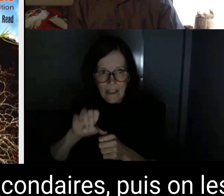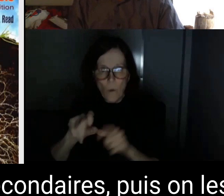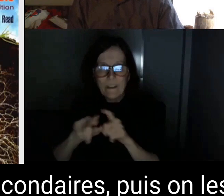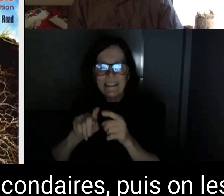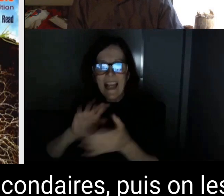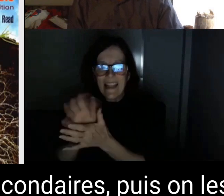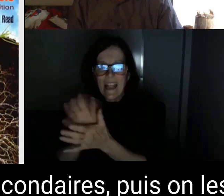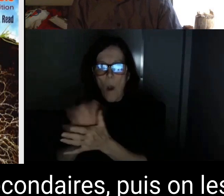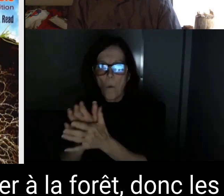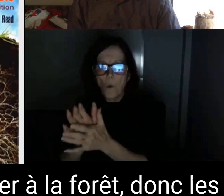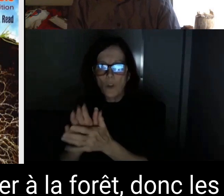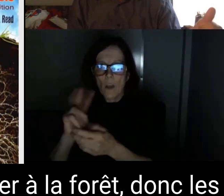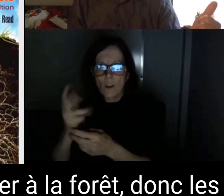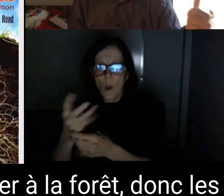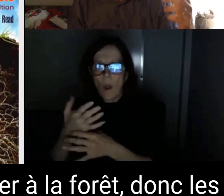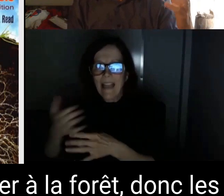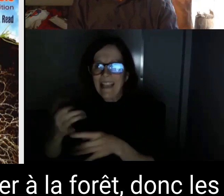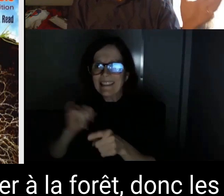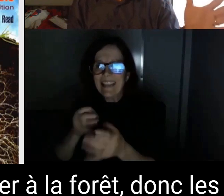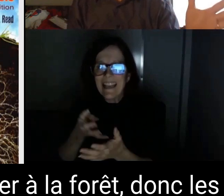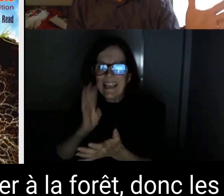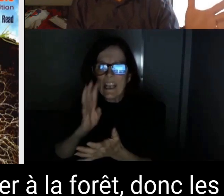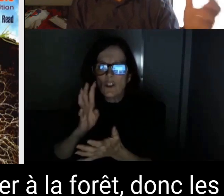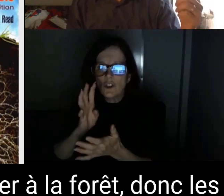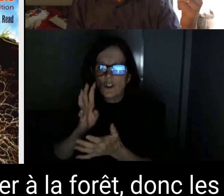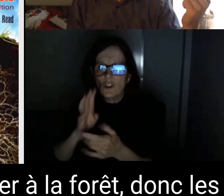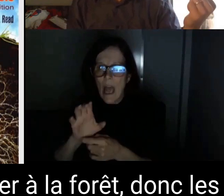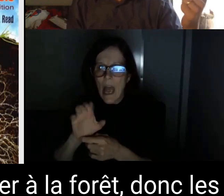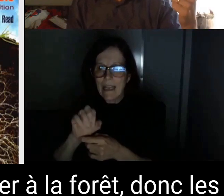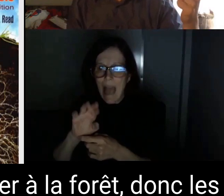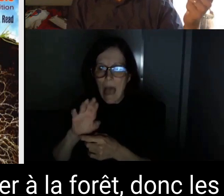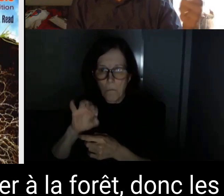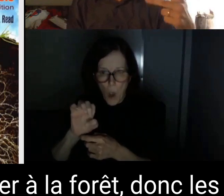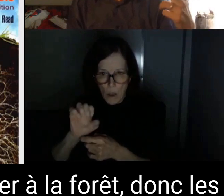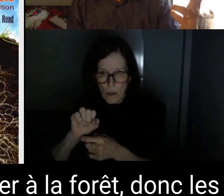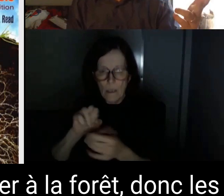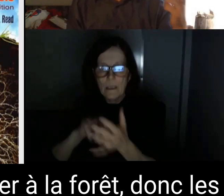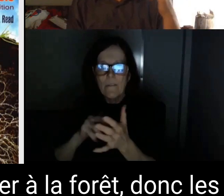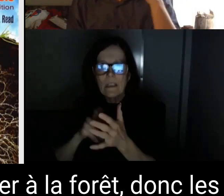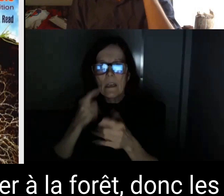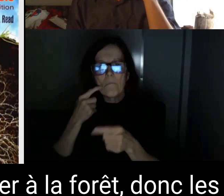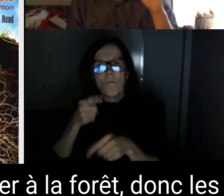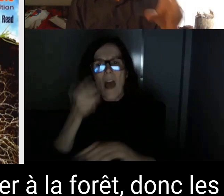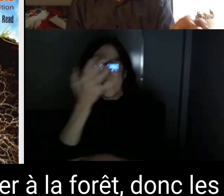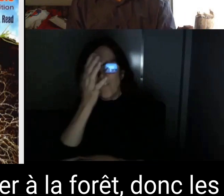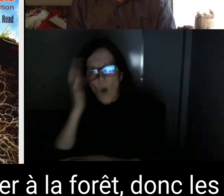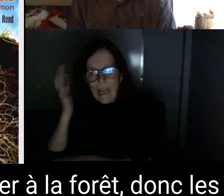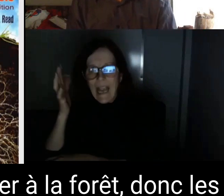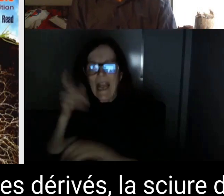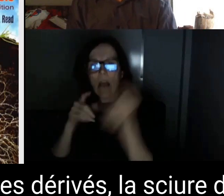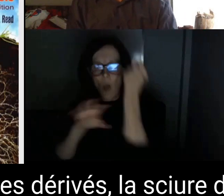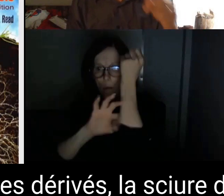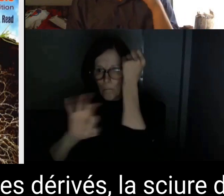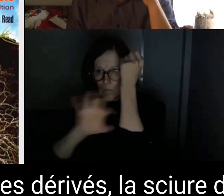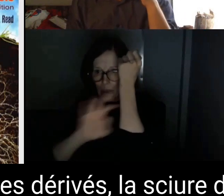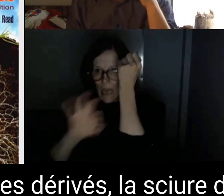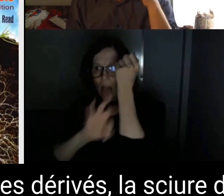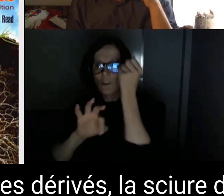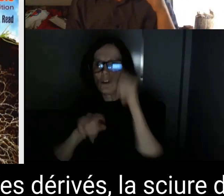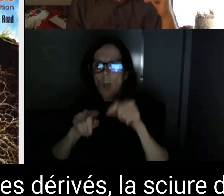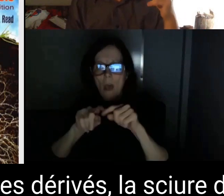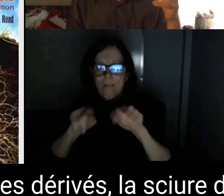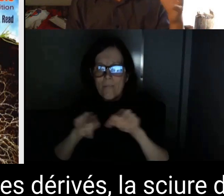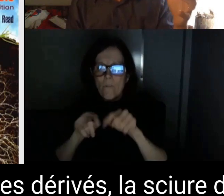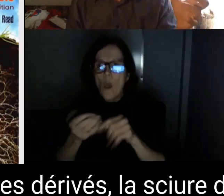est riche en carbone. Donc, traditionnellement, on peut penser à la forêt, donc les tiges, les branches, les feuilles mortes, qui sont des super bonnes sources